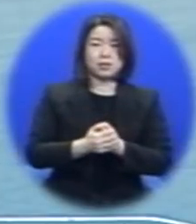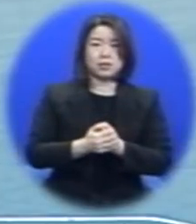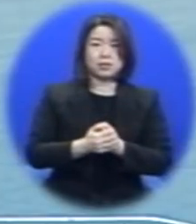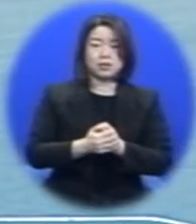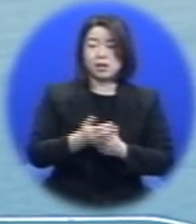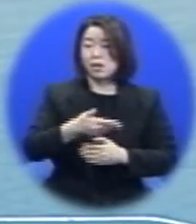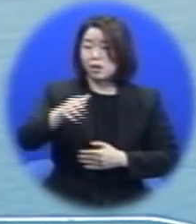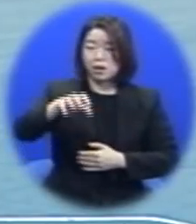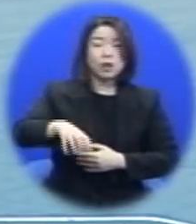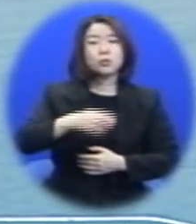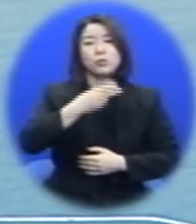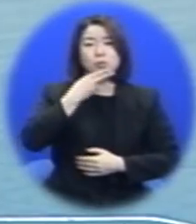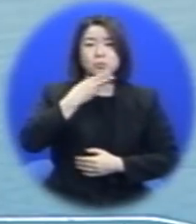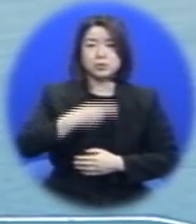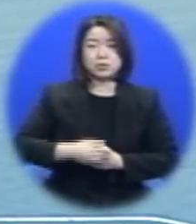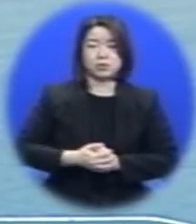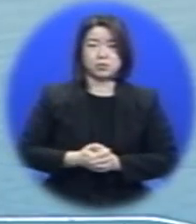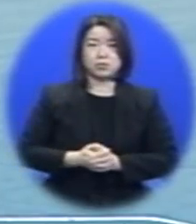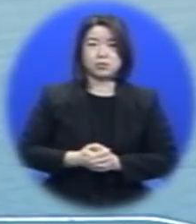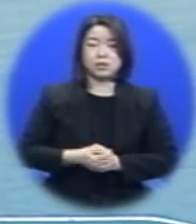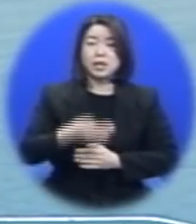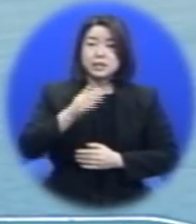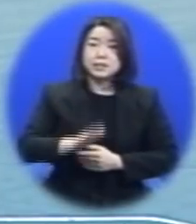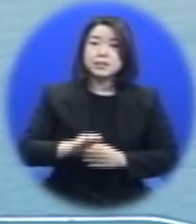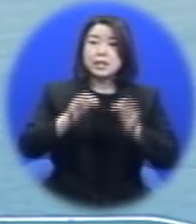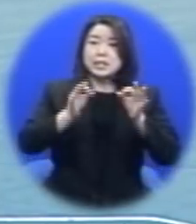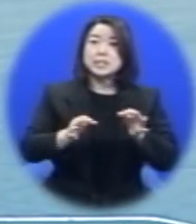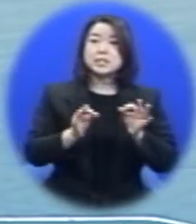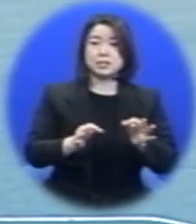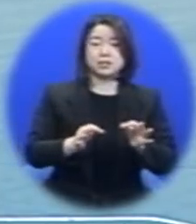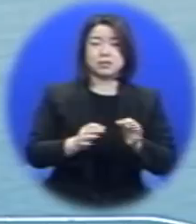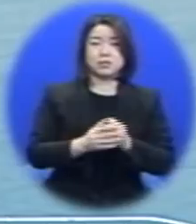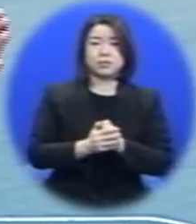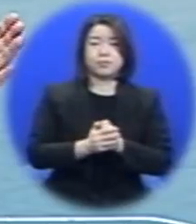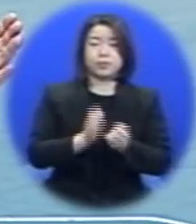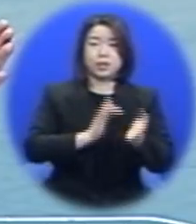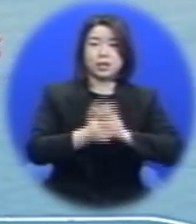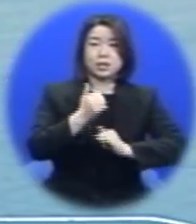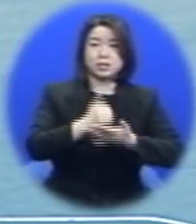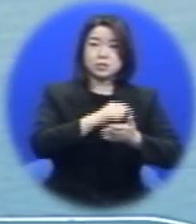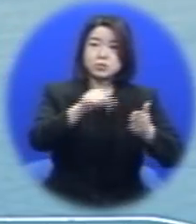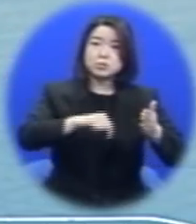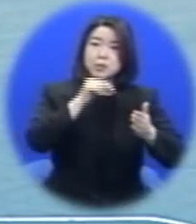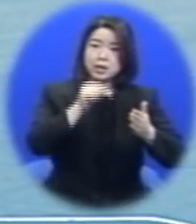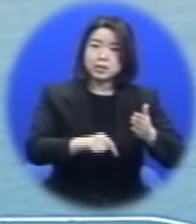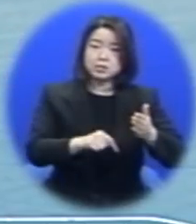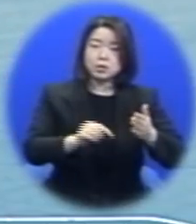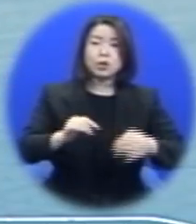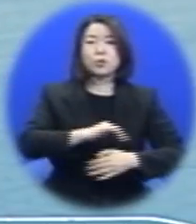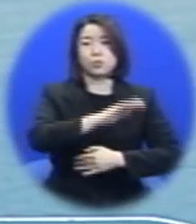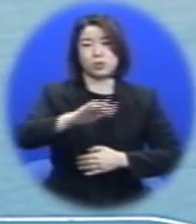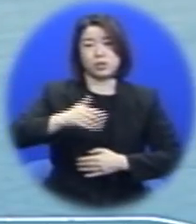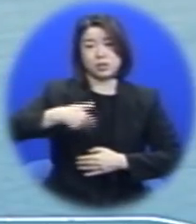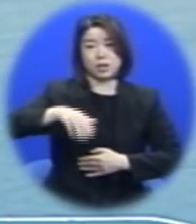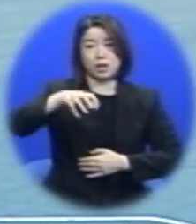갈 데가 없었어요. 근데 이제는 예수님 안에서 우리는 갈 데가 있어요.